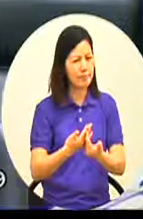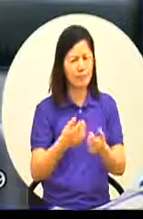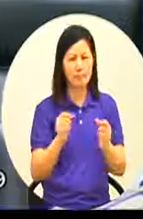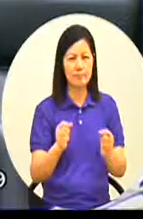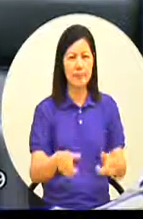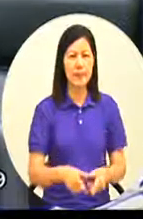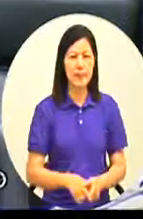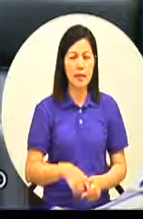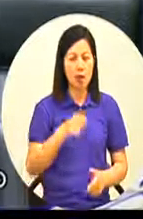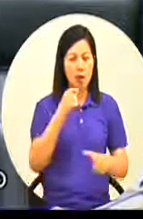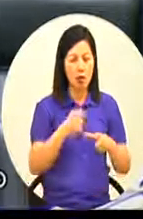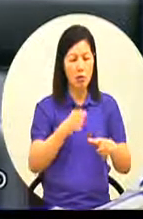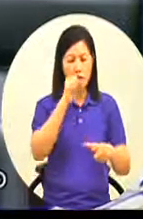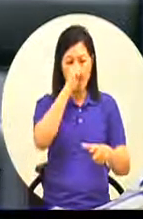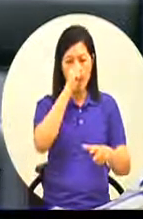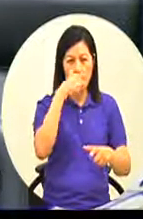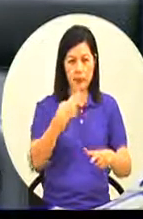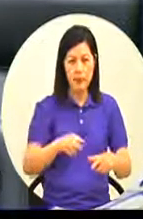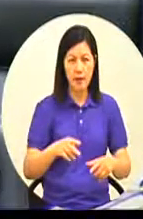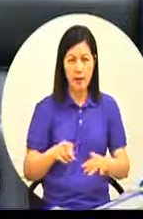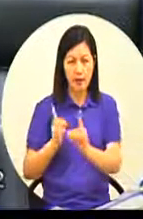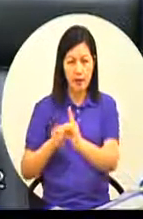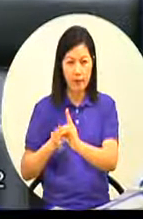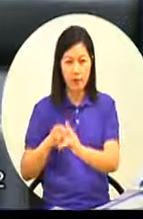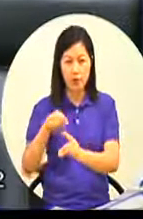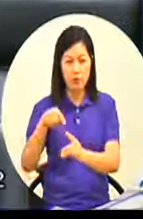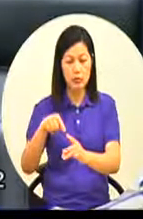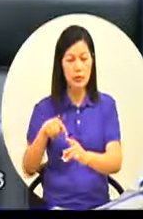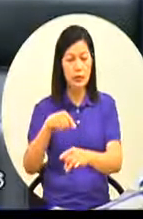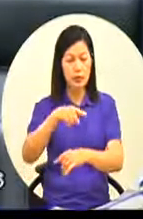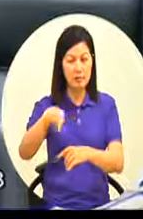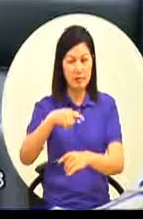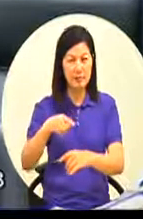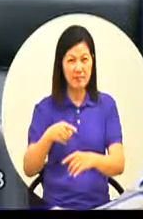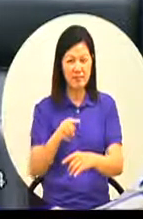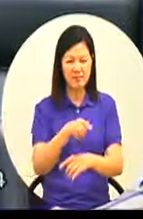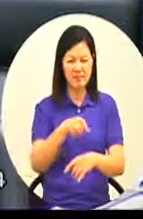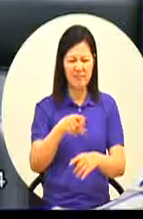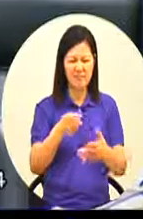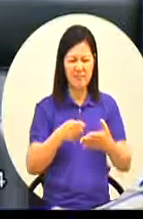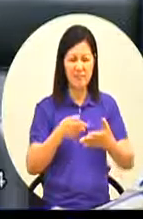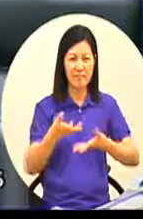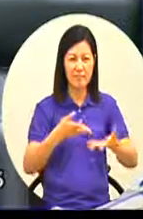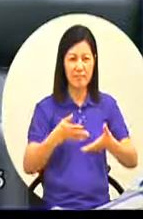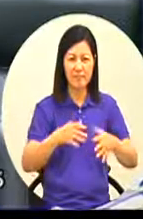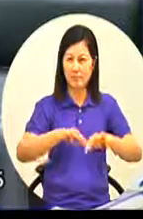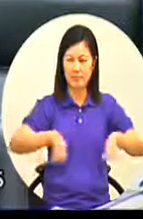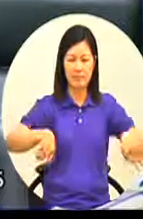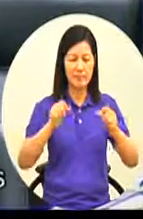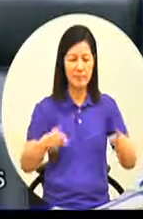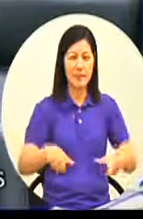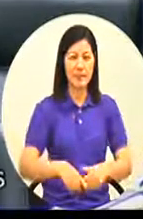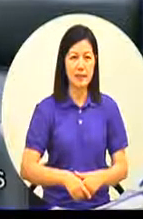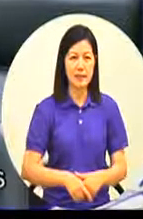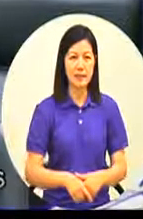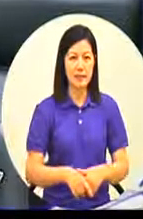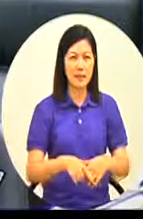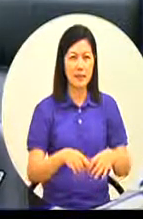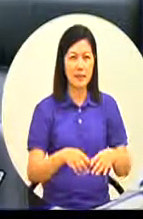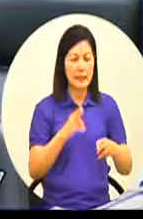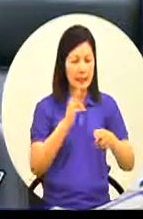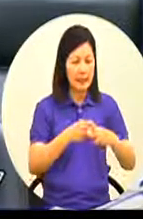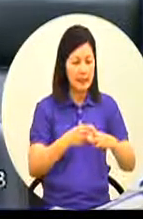为公益跟宗教是两回事啊哈，不能混为一谈啊哈，尤其宗教信仰啊是民